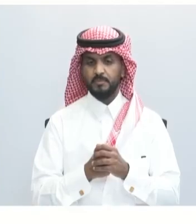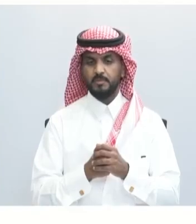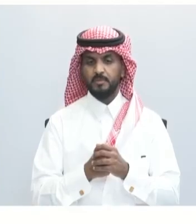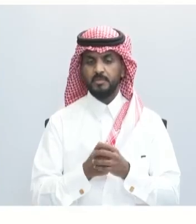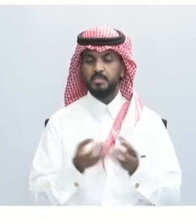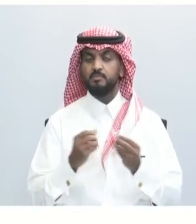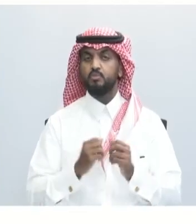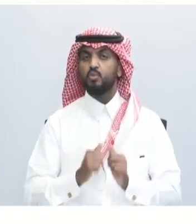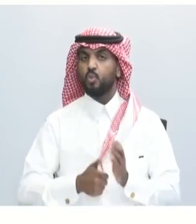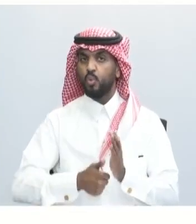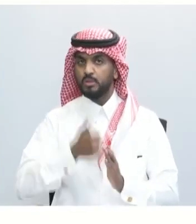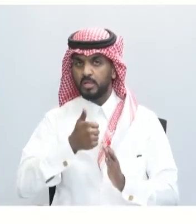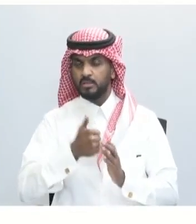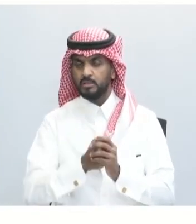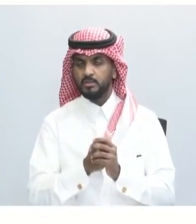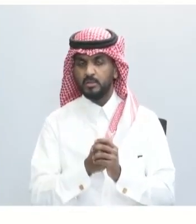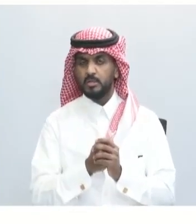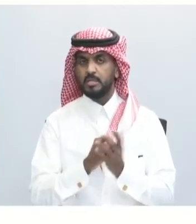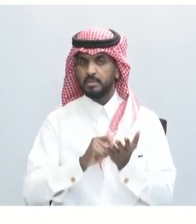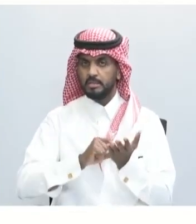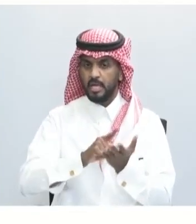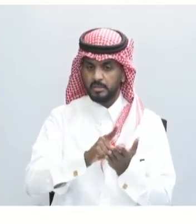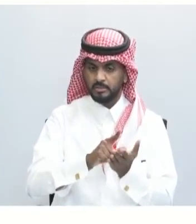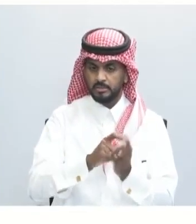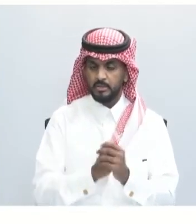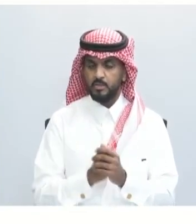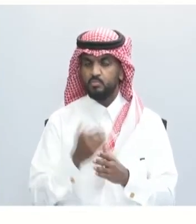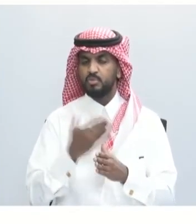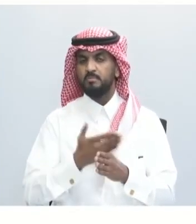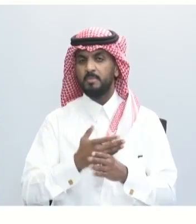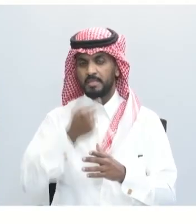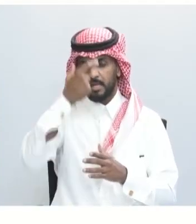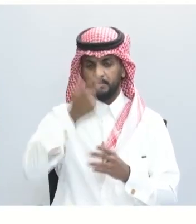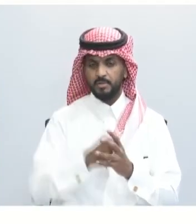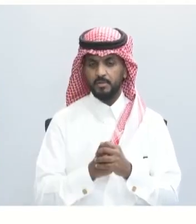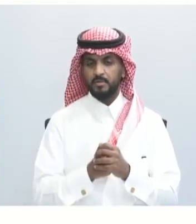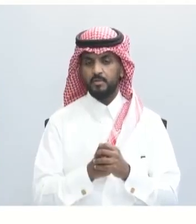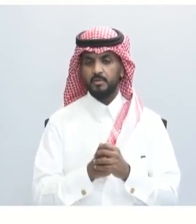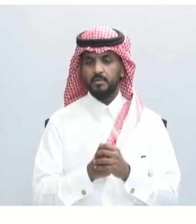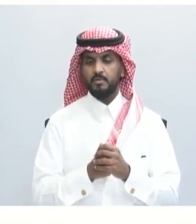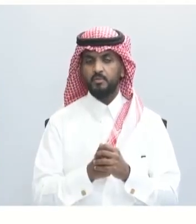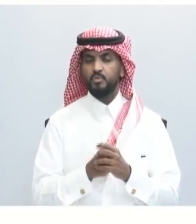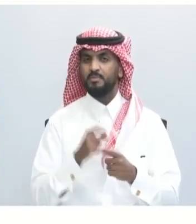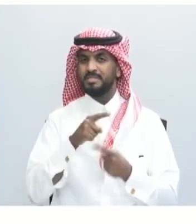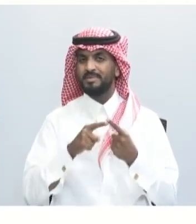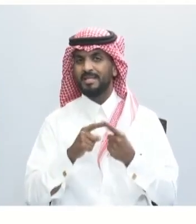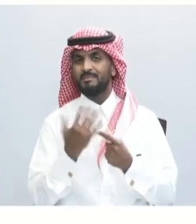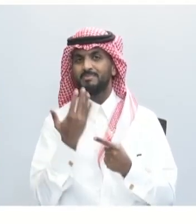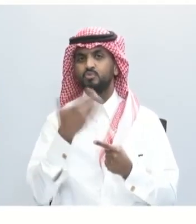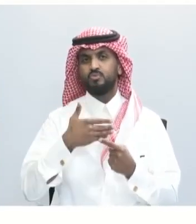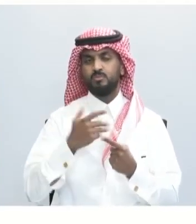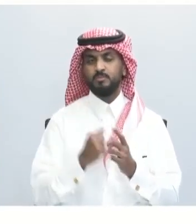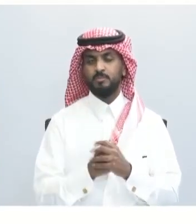يزيد من قدره الجسم على طرد السموم او مسببات المرض من الجسم بنسبه 50%